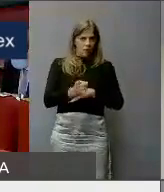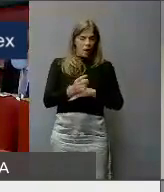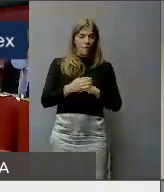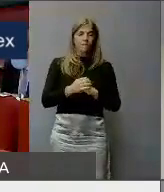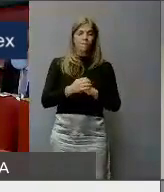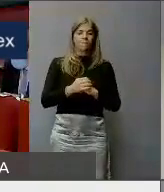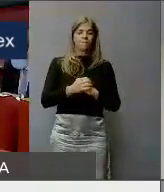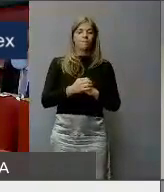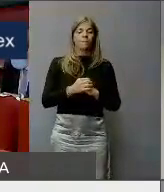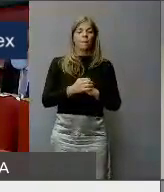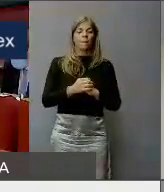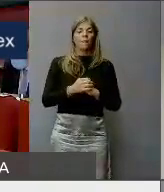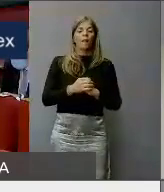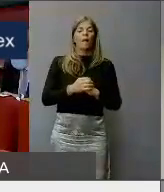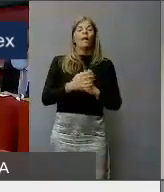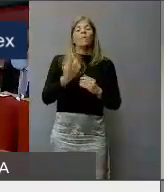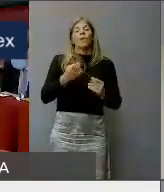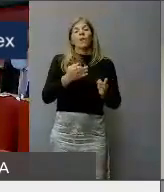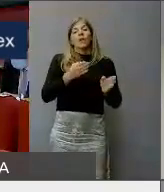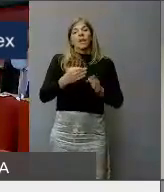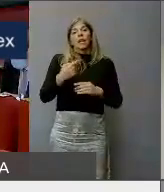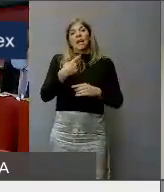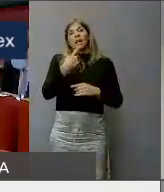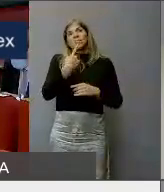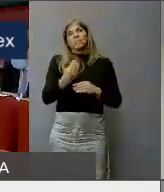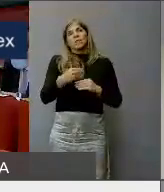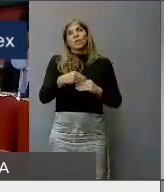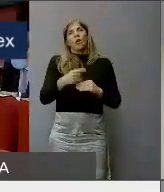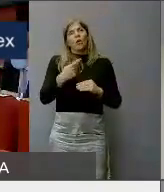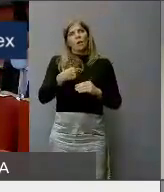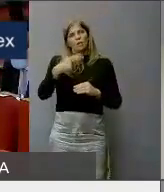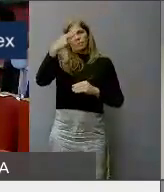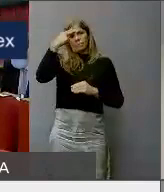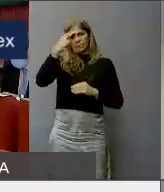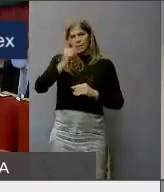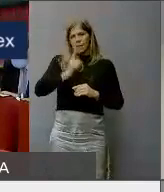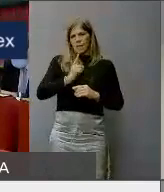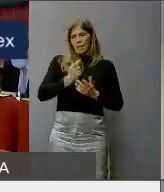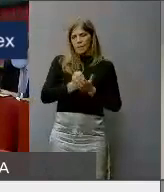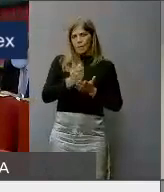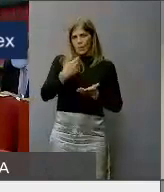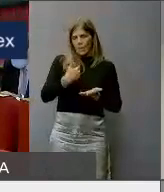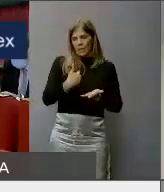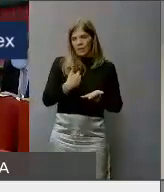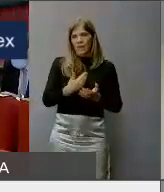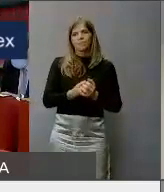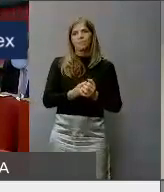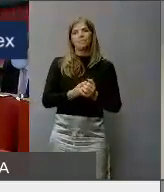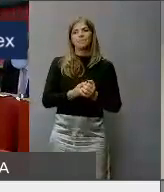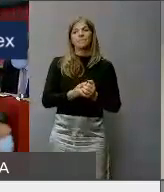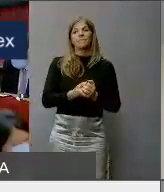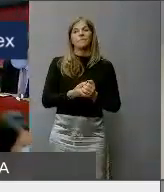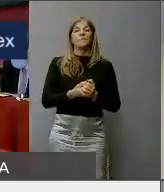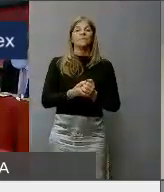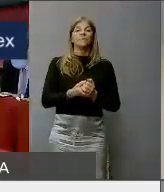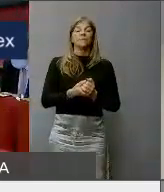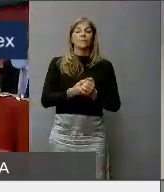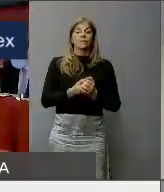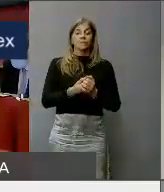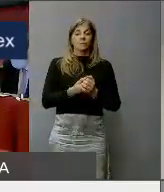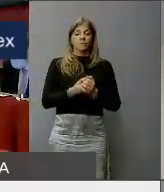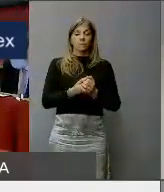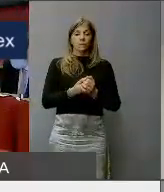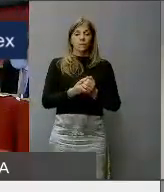come ratio per me importante cioè il fatto che almeno davvero